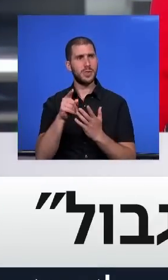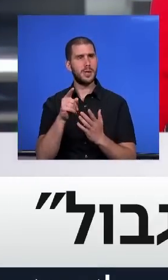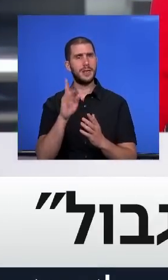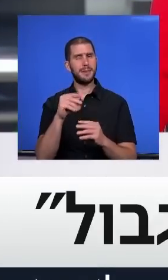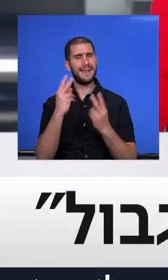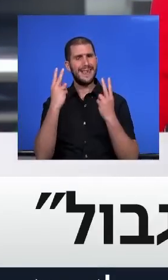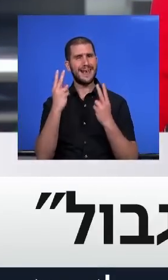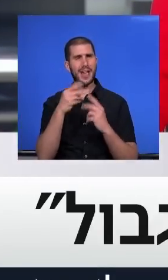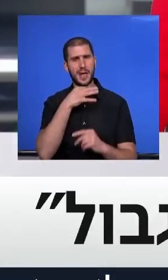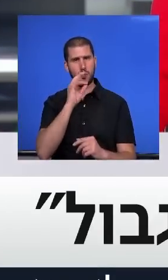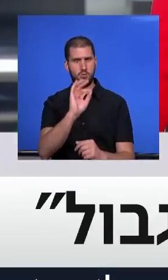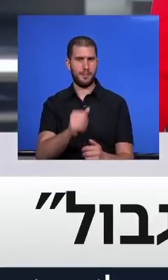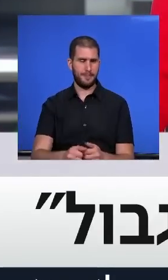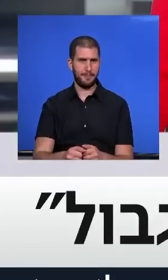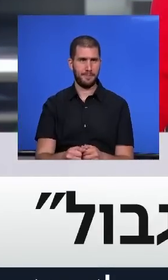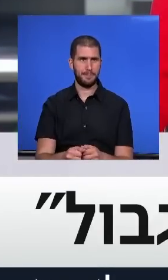הדברים של שר הביטחון.